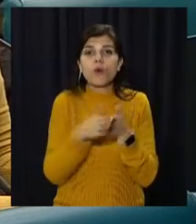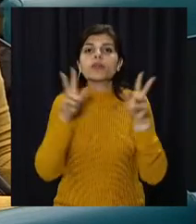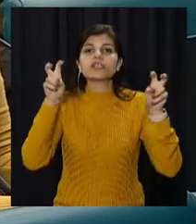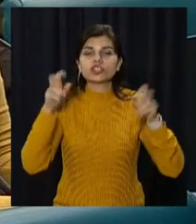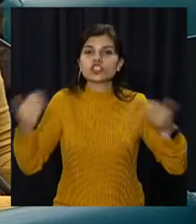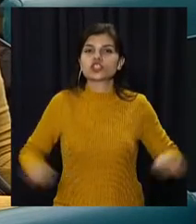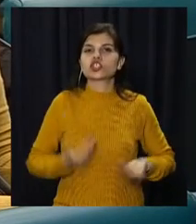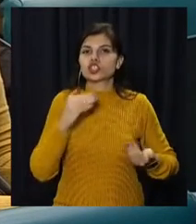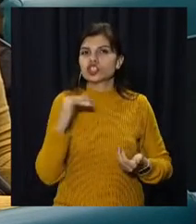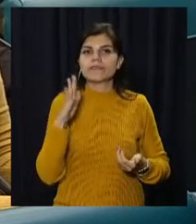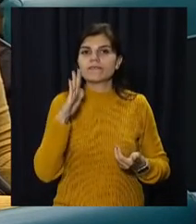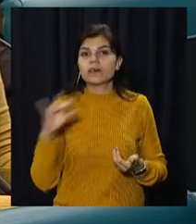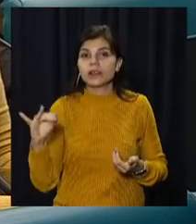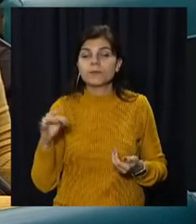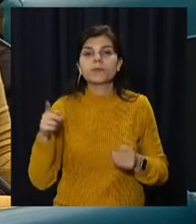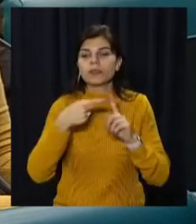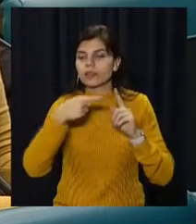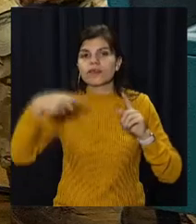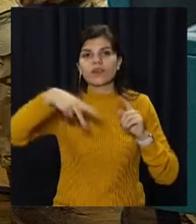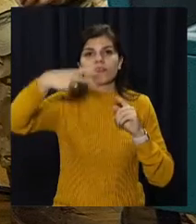композиції. Усі написані протягом